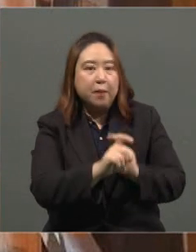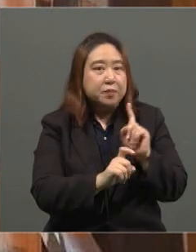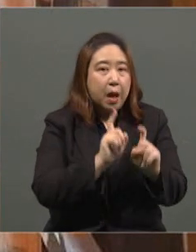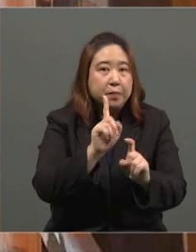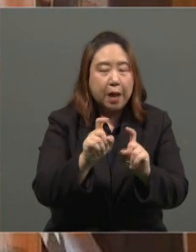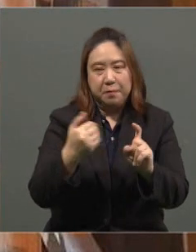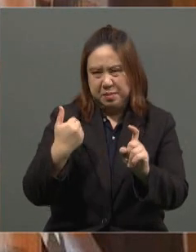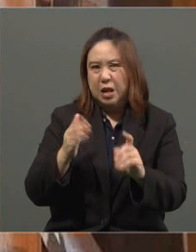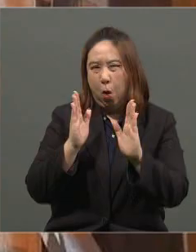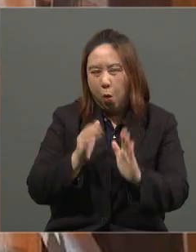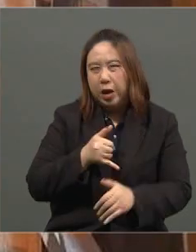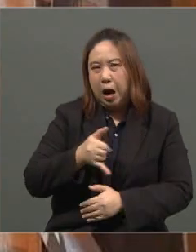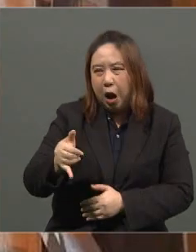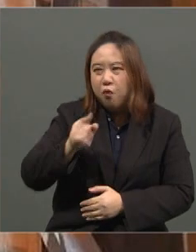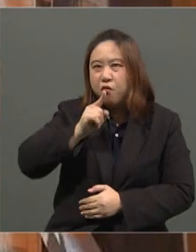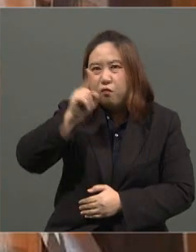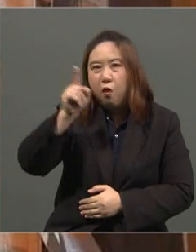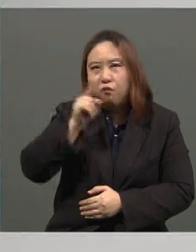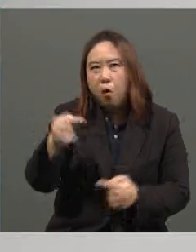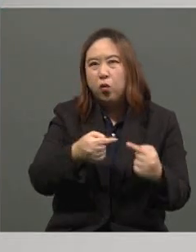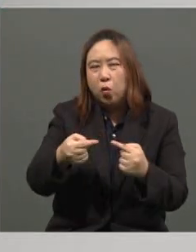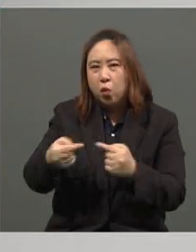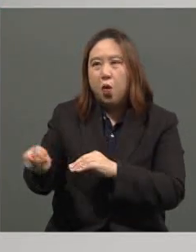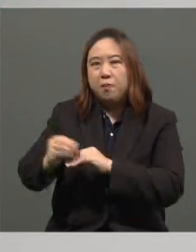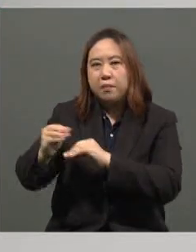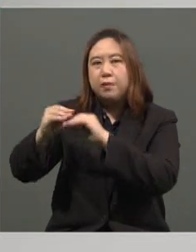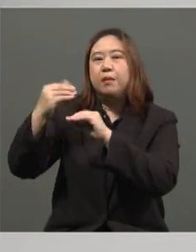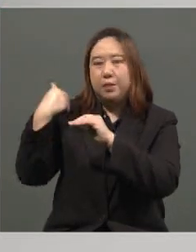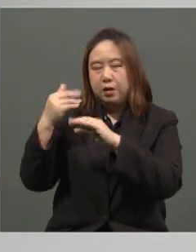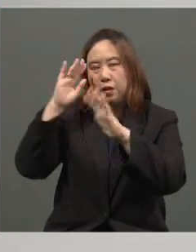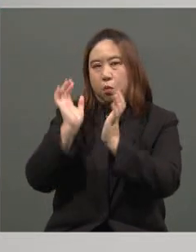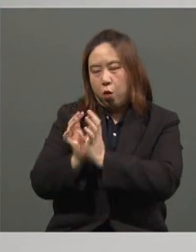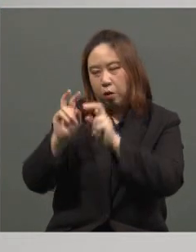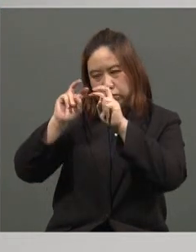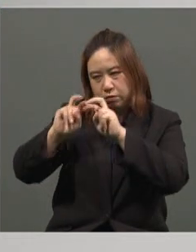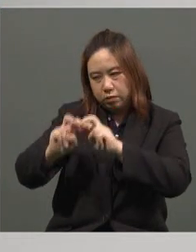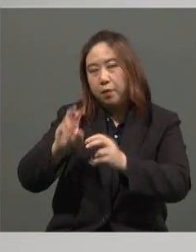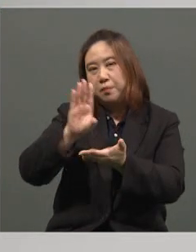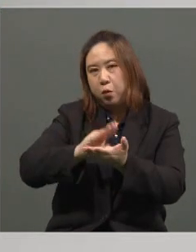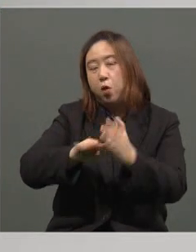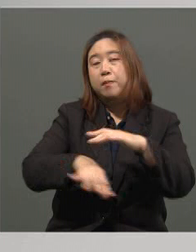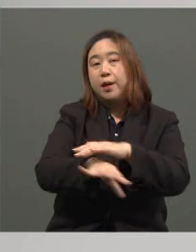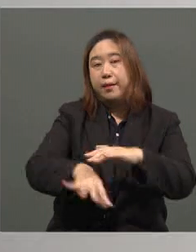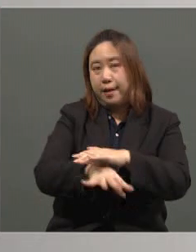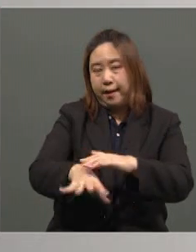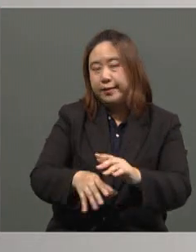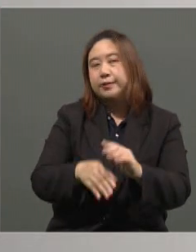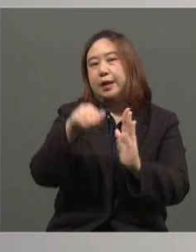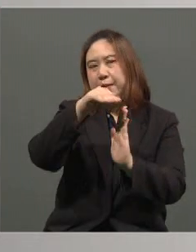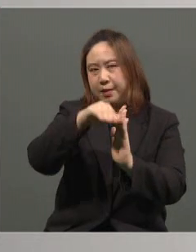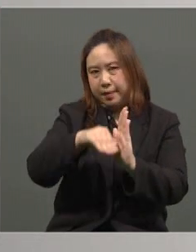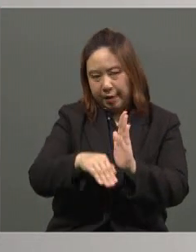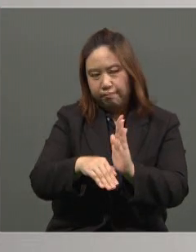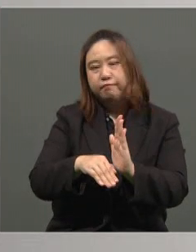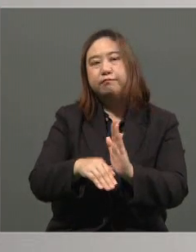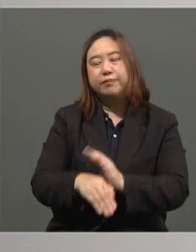มาแจ้งความเรื่อยๆอย่างต่อเนื่องตำรวจก็จะทำการสืบสวนในทุกมิติเพื่อรวบรวมพยานหลักฐานตามกระบวนการต่อไปนะคะก็ถือว่า